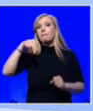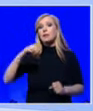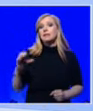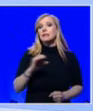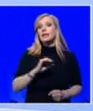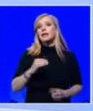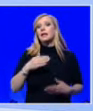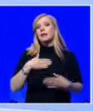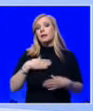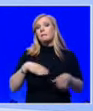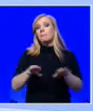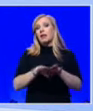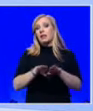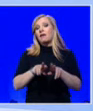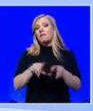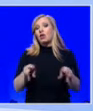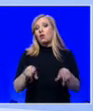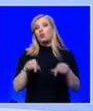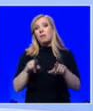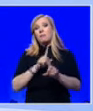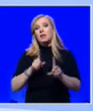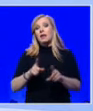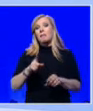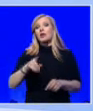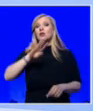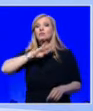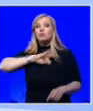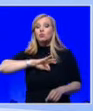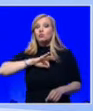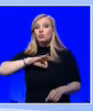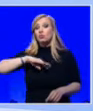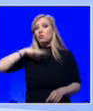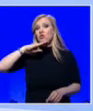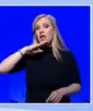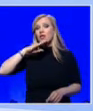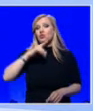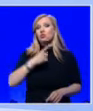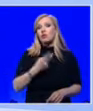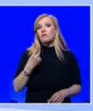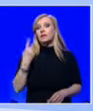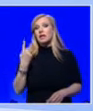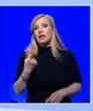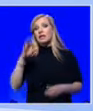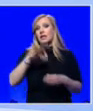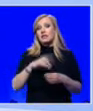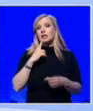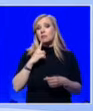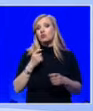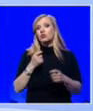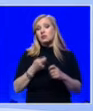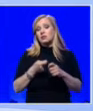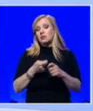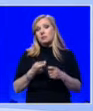свободи и Има такъв народ. Ама май, че там не достигат гласовете. 121 гласа в парламента, за да може да бъде излъчено